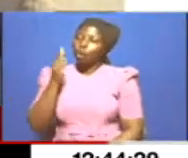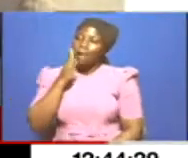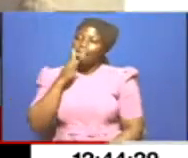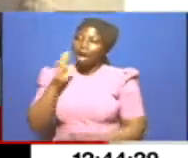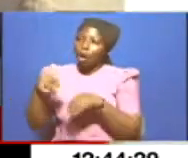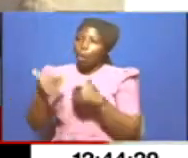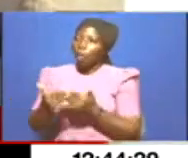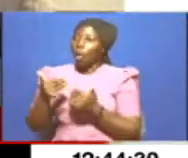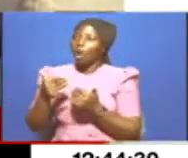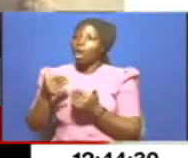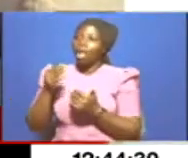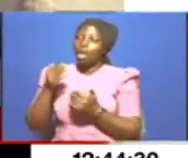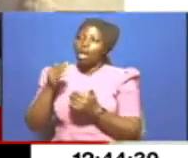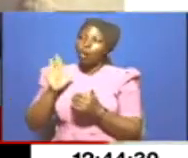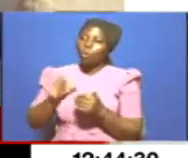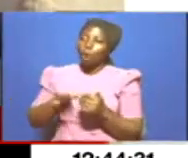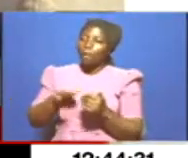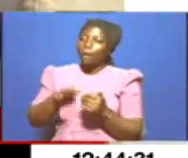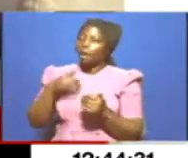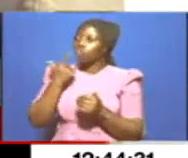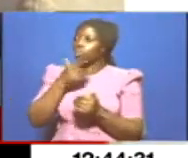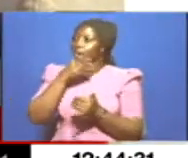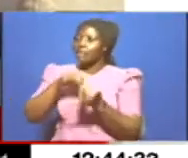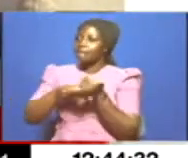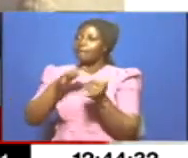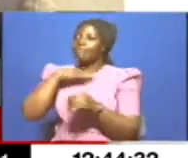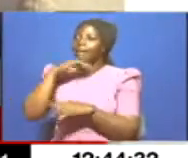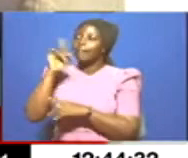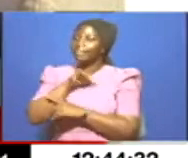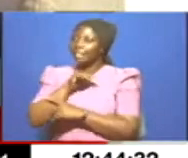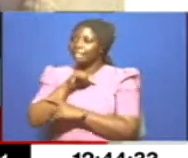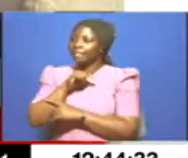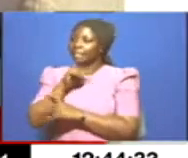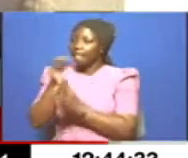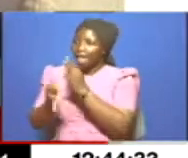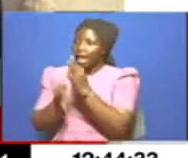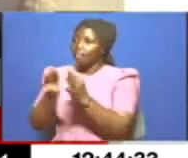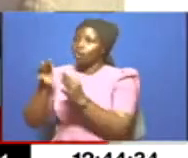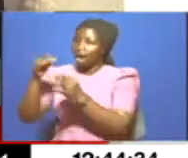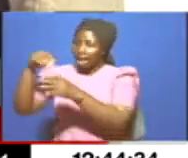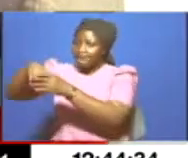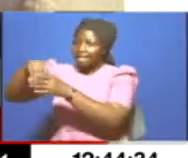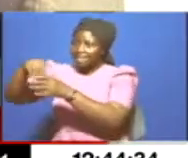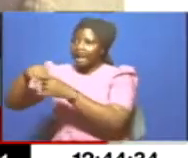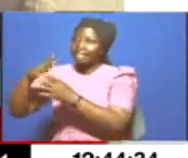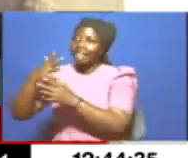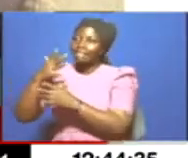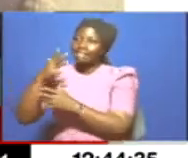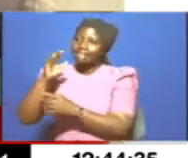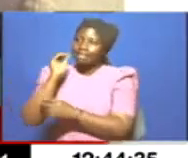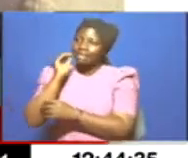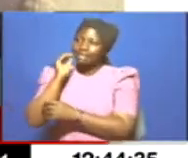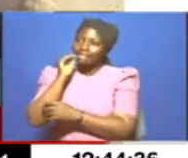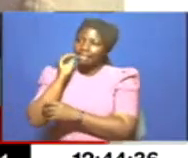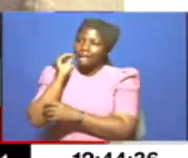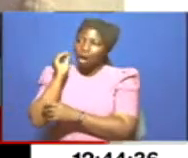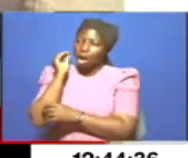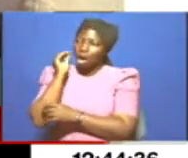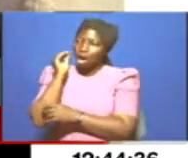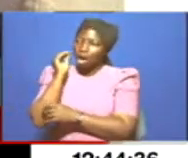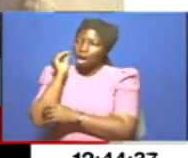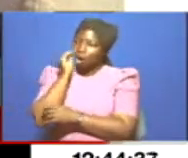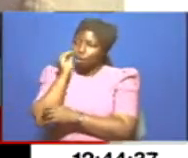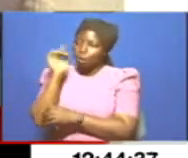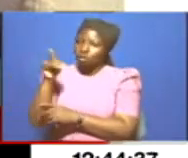huwa nawaambia ukijipata huko kwa nyumba wewe na ni mzazi, falia trosa na skirt zote